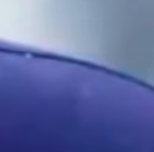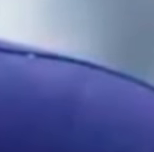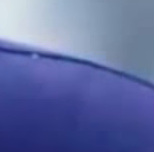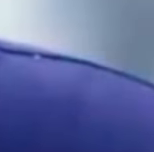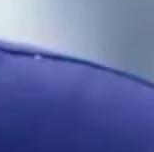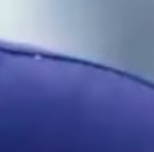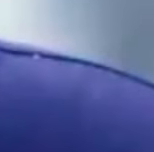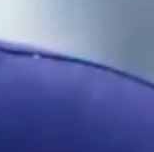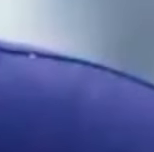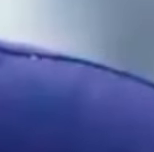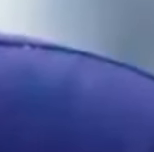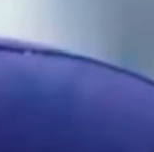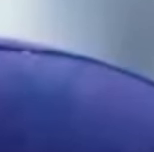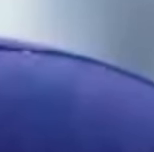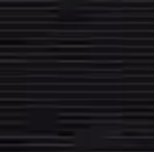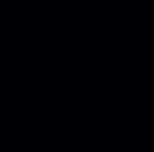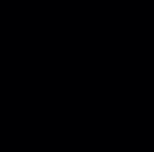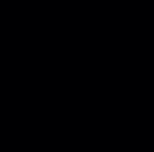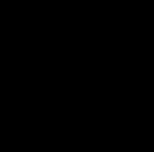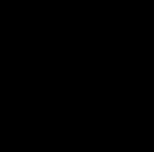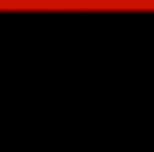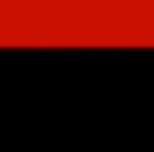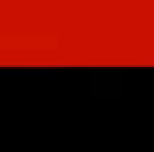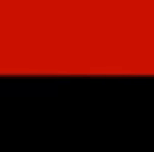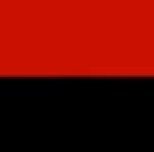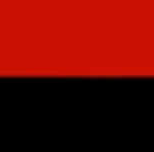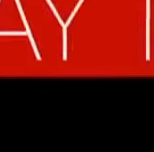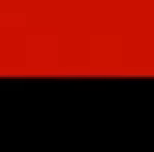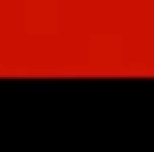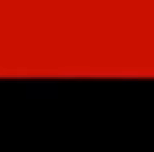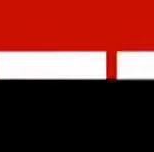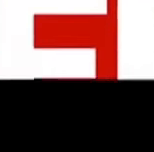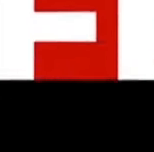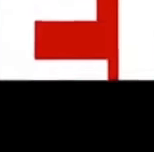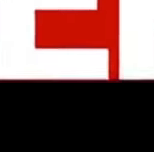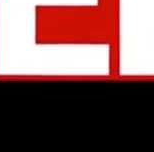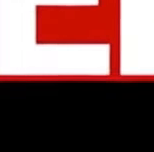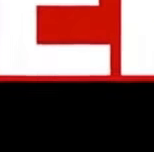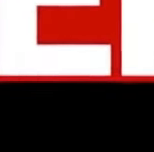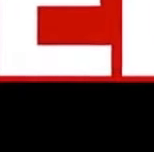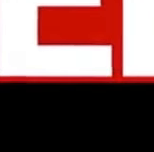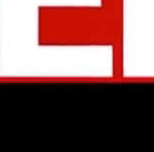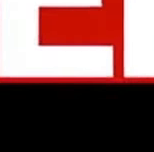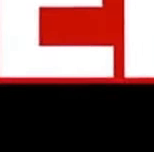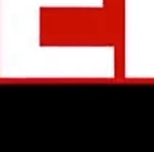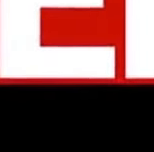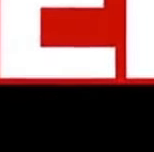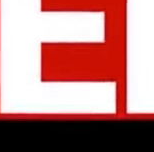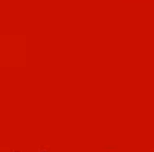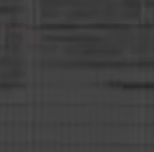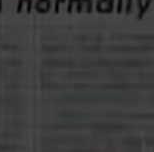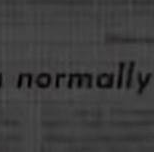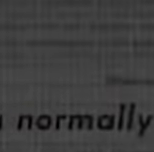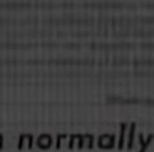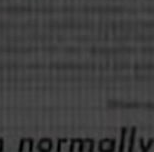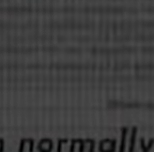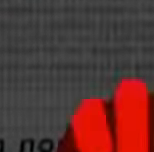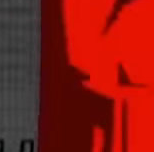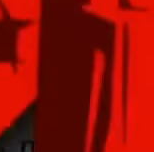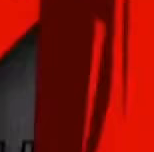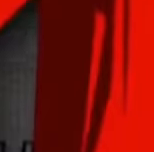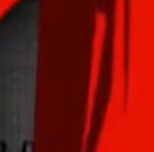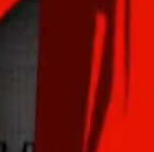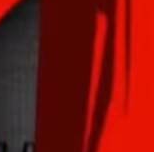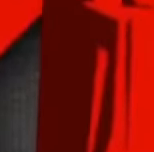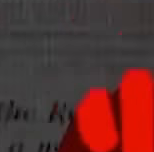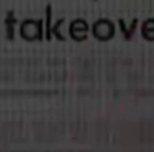malakas ang suporta sa kanya ng militar. Ang sunod na tanong, paano siya mananatili sa kapangyarihan? Ginamit niya ang isyo ng